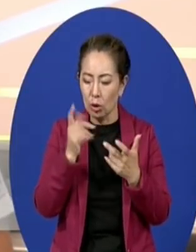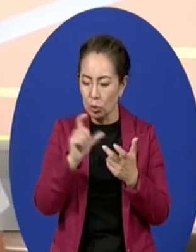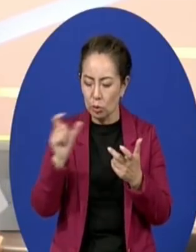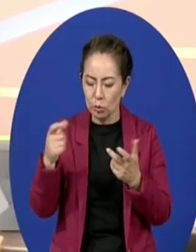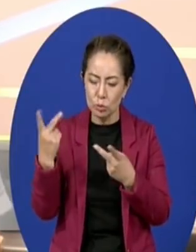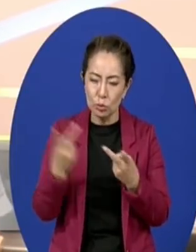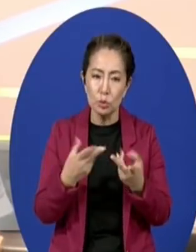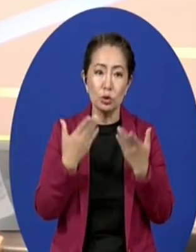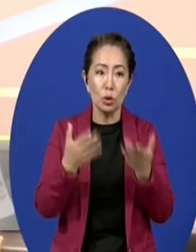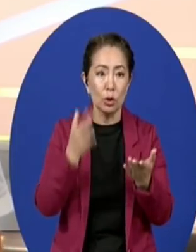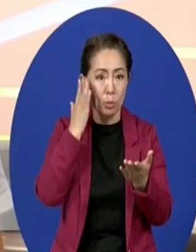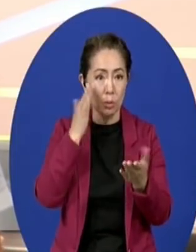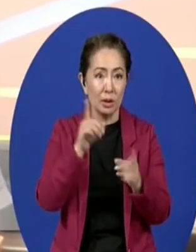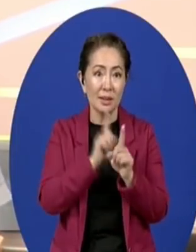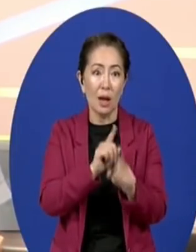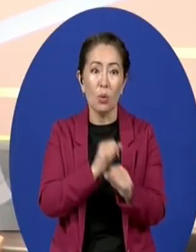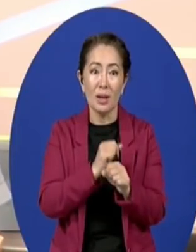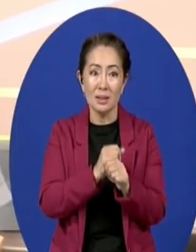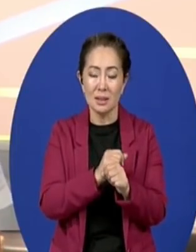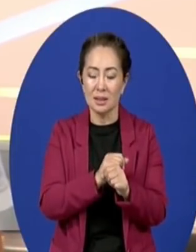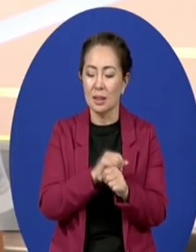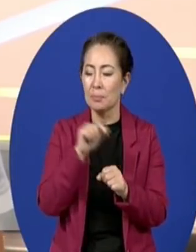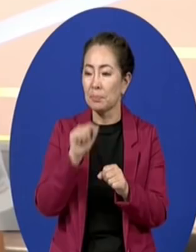үзүүлэх гэсэн бодлого байж ажиллаж байгаа болохоор